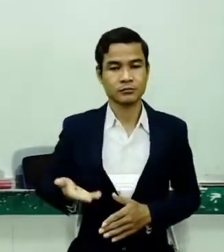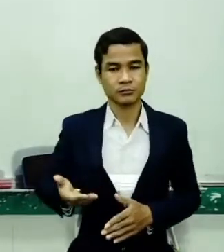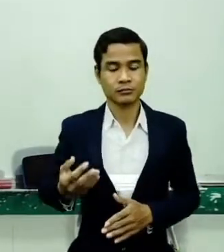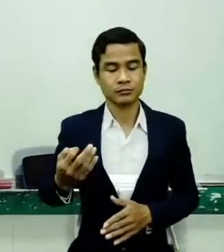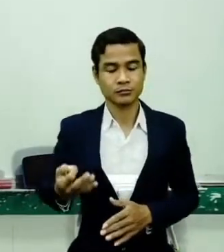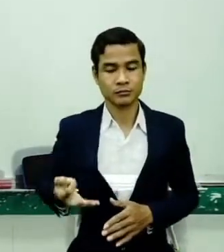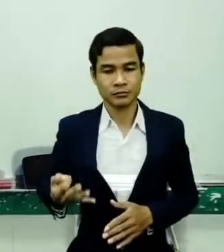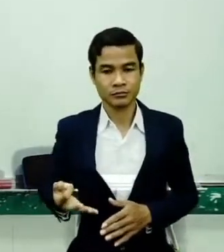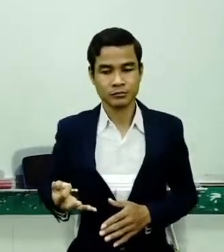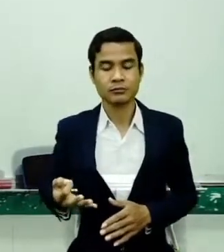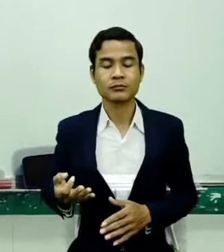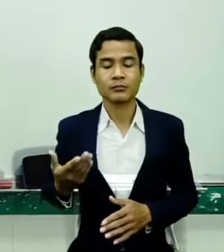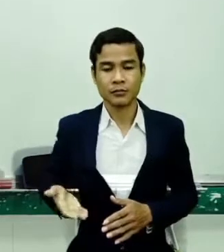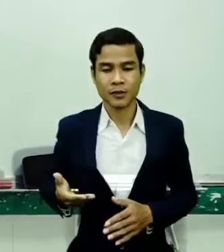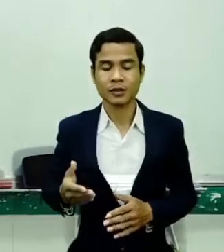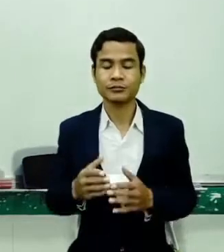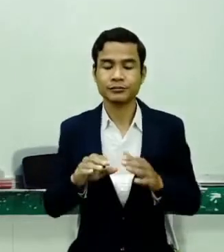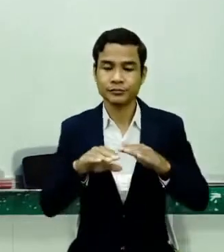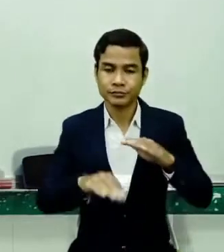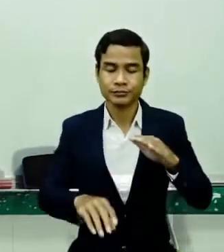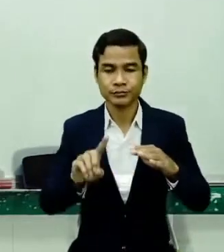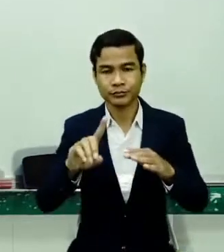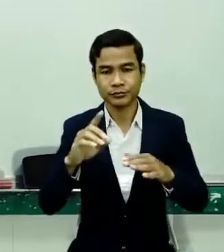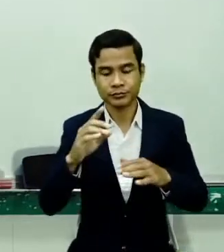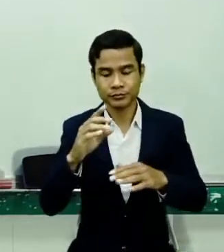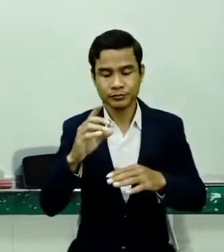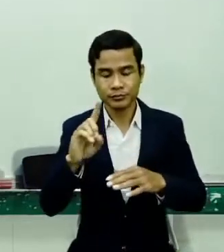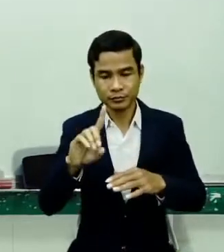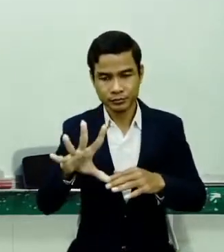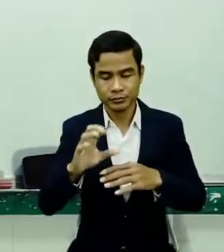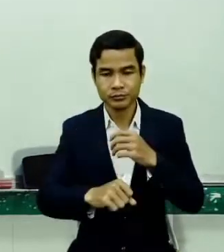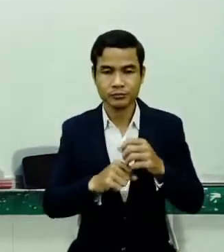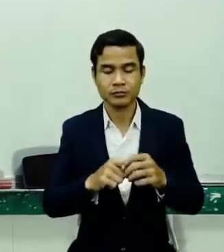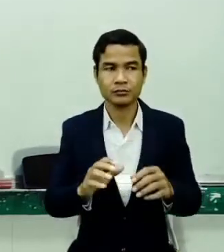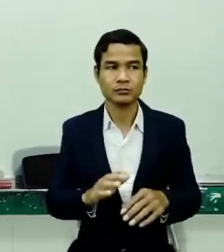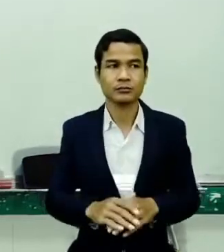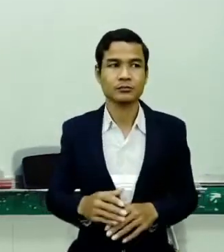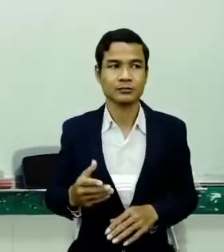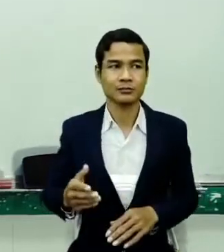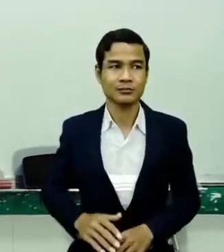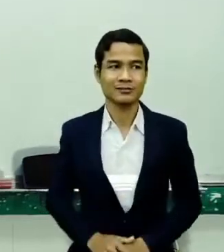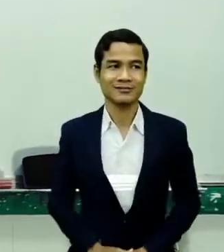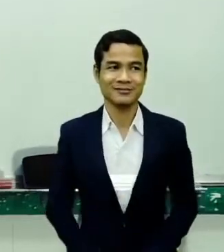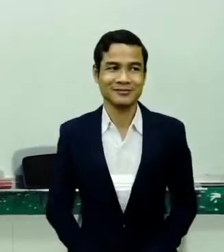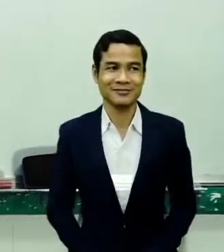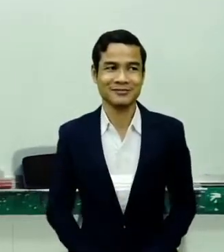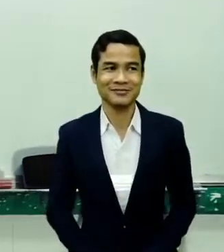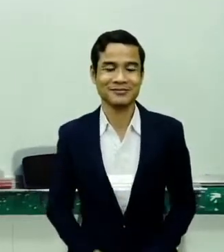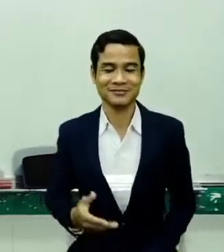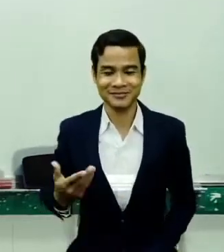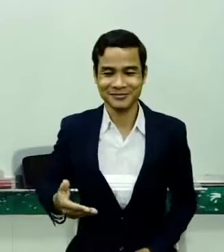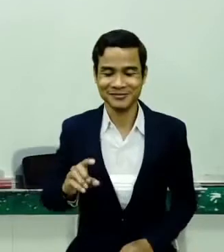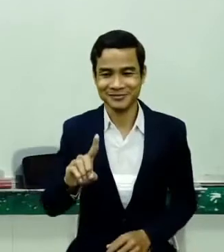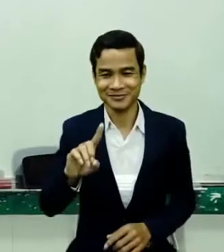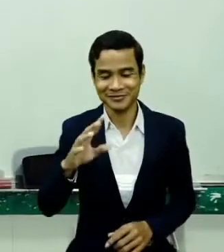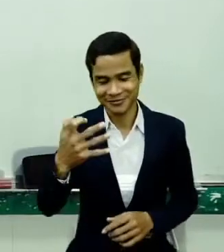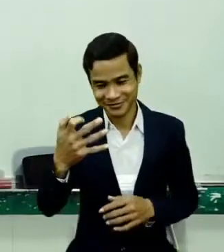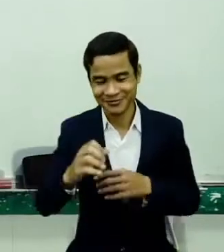តិចជាង15ឆ្នាំចាអូសំទោសណាកូនណាគឺជាមនុស្សដែលមានអាយុតិច